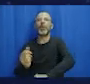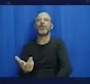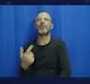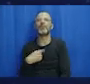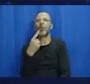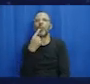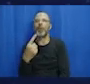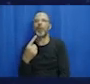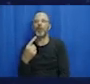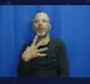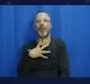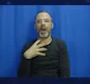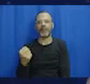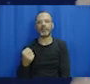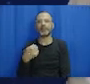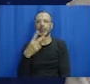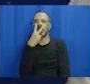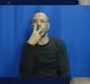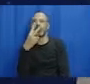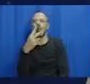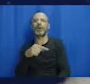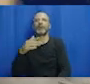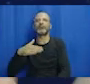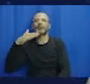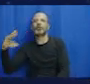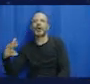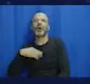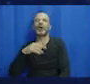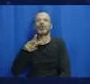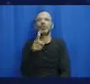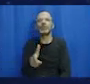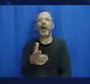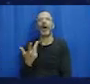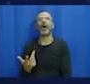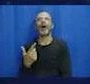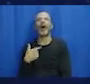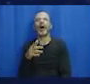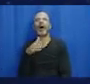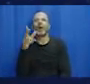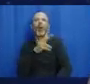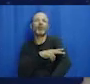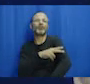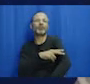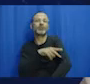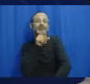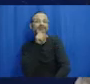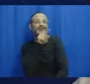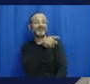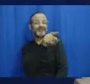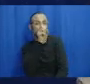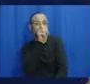شو بقولوا قررت تكون شجاع وجريء، بتشوف مثلا جارك او فلان او علنتان عنده سلاح، فانت بتروح على البوليس وبتقول فلان